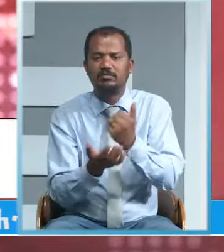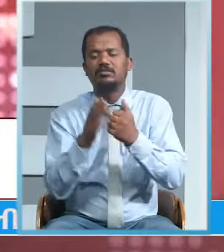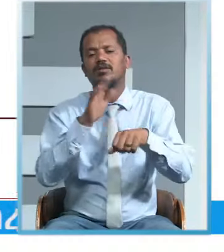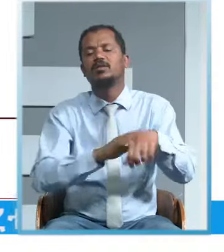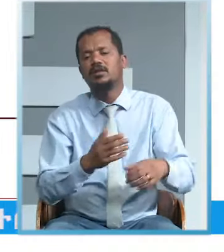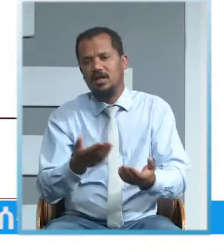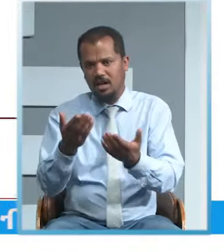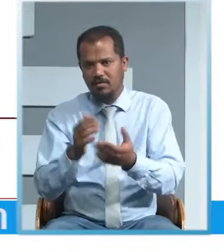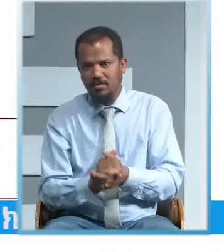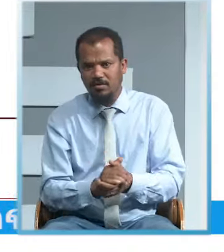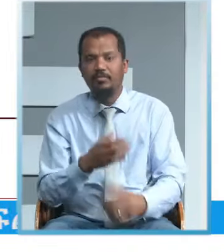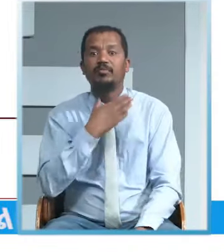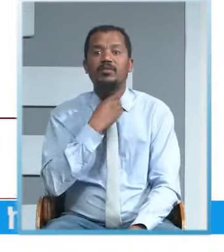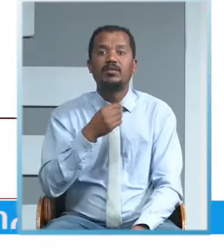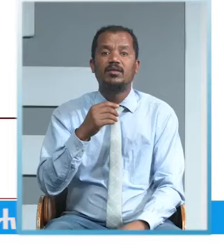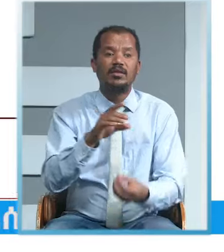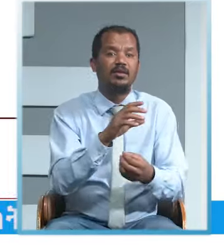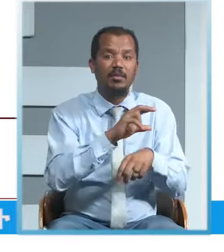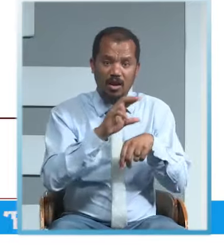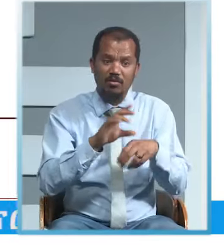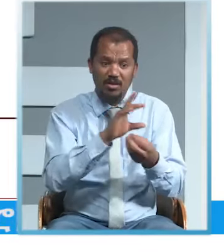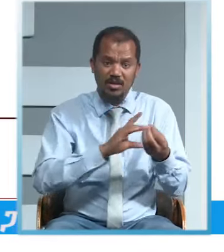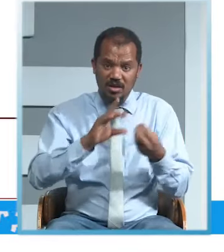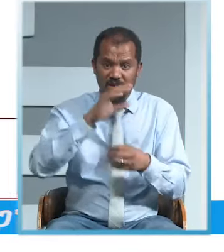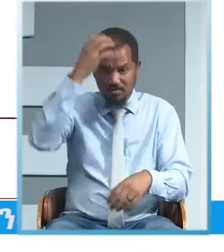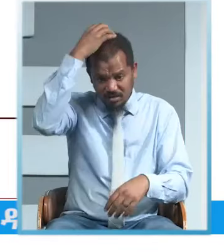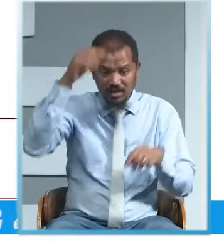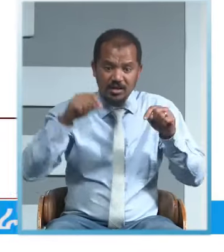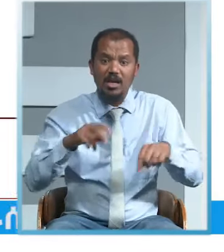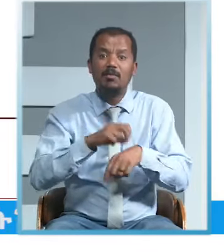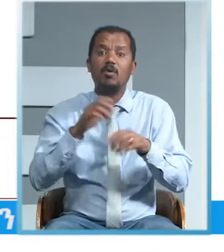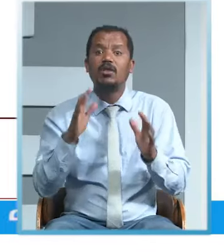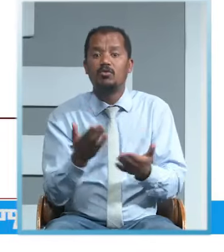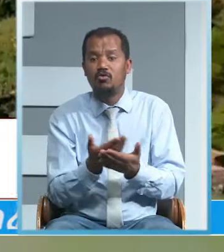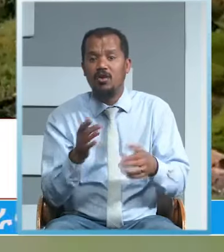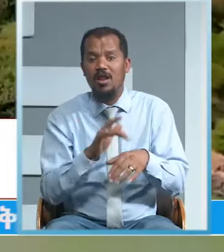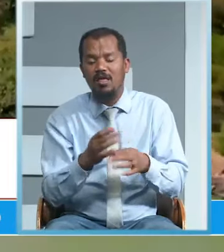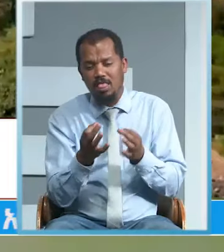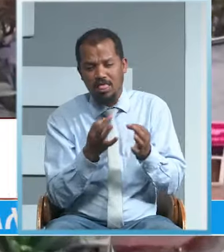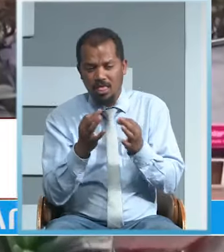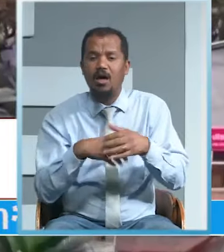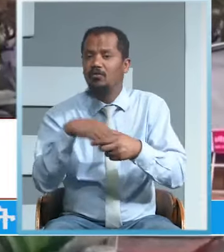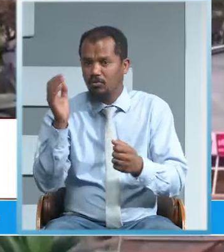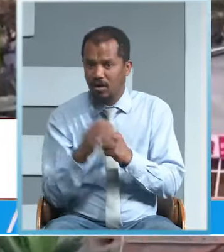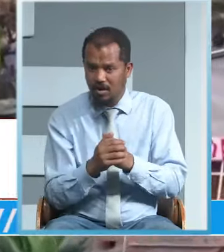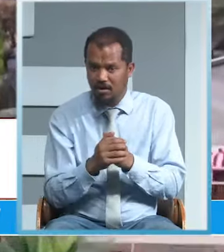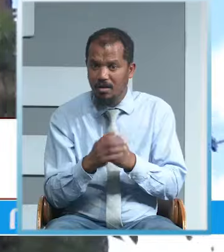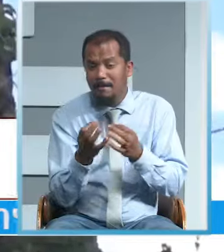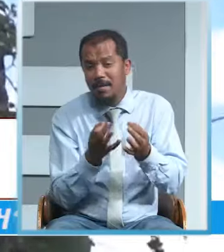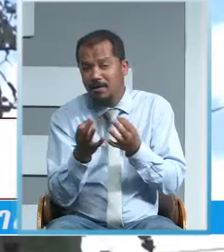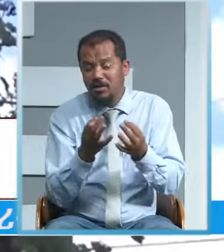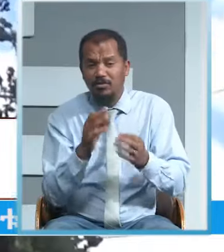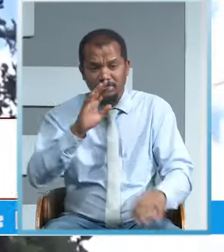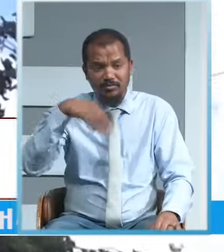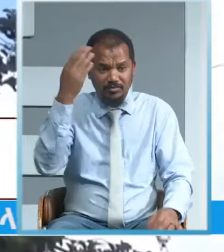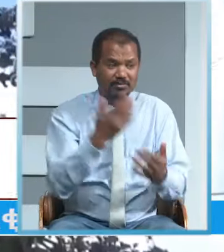ቀረበ። የአማራ ብሔራዊ ክልላዊ መንግስት ዛሬ በወቅታዊ ጉዳይ ላይ መግለጫ አውጥቷል። በመግለጫውም